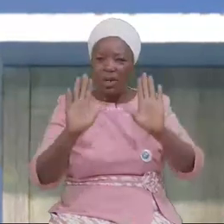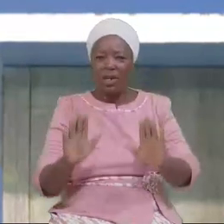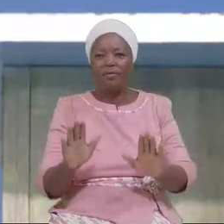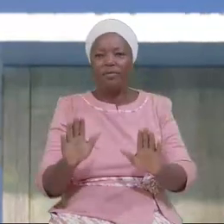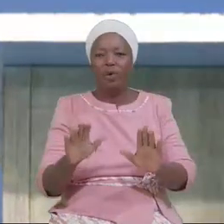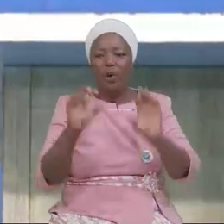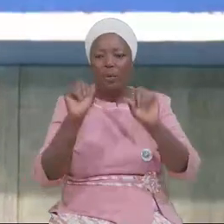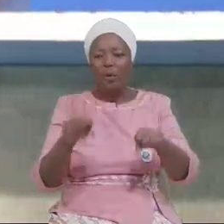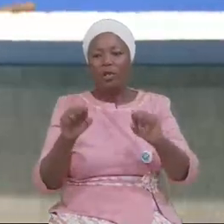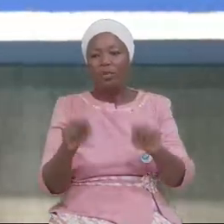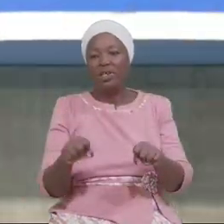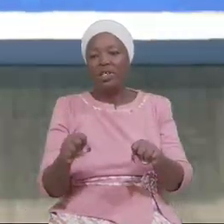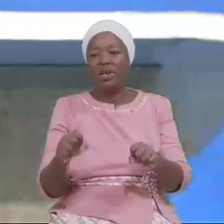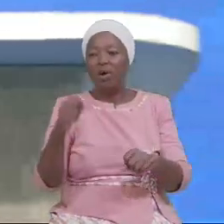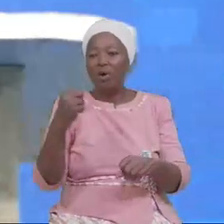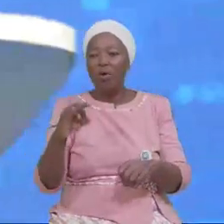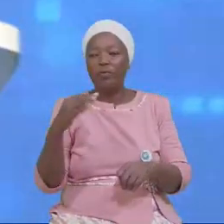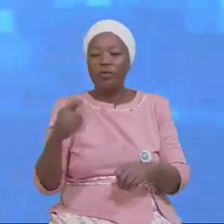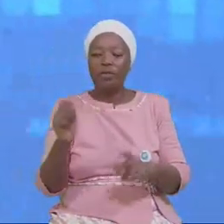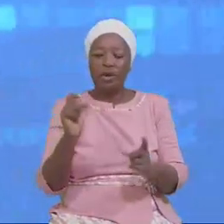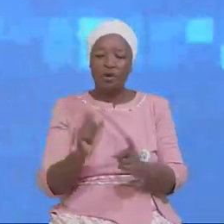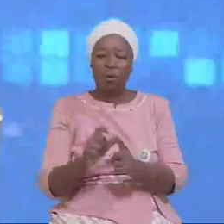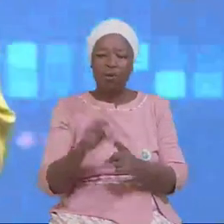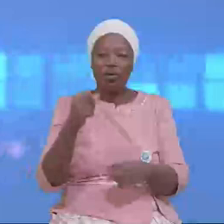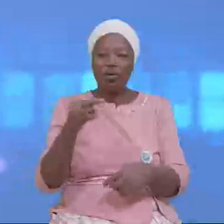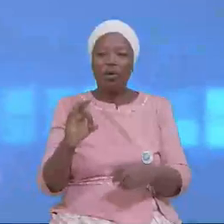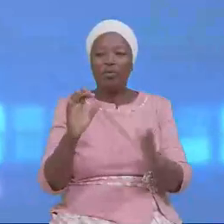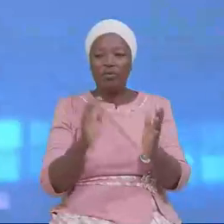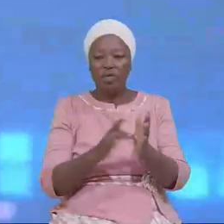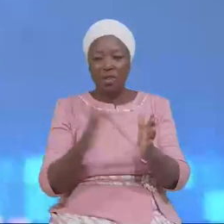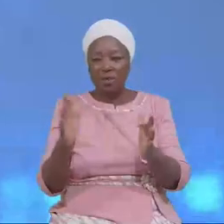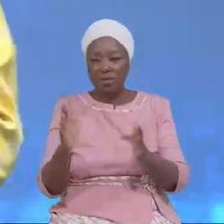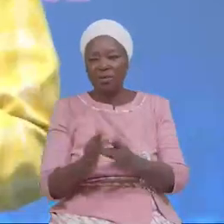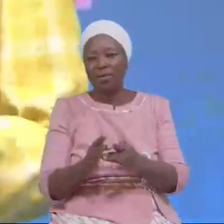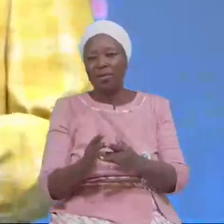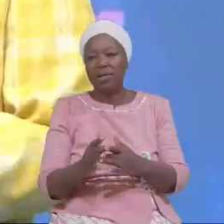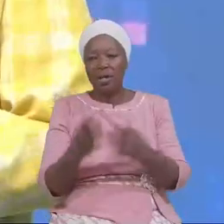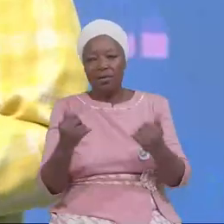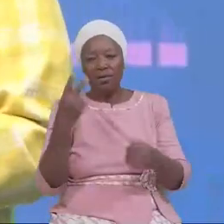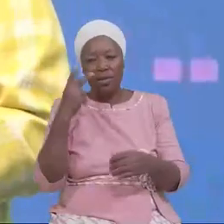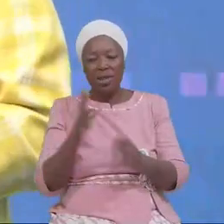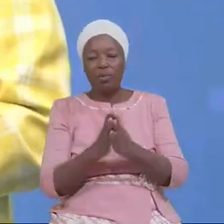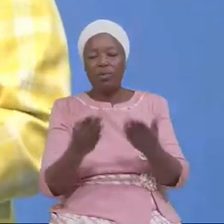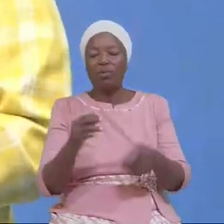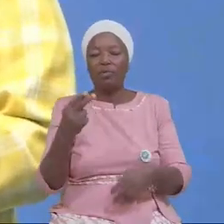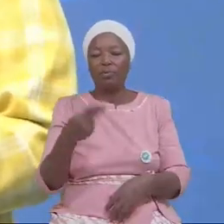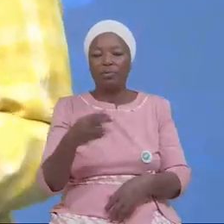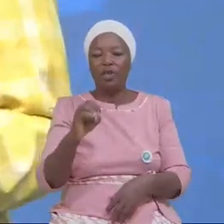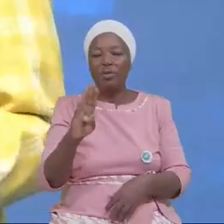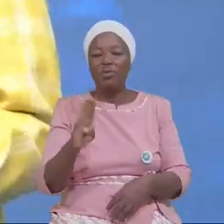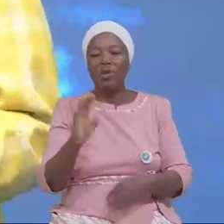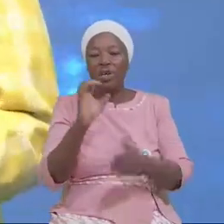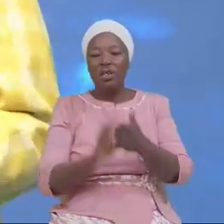possibilités merveilleuses de la parole de Jésus. Allons aux Hébreux, Hébreux 1,